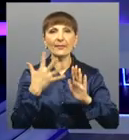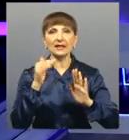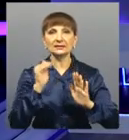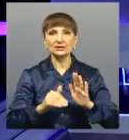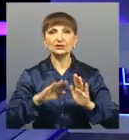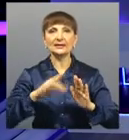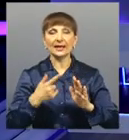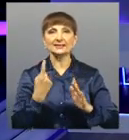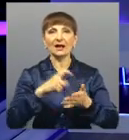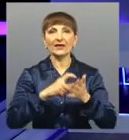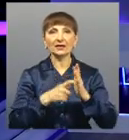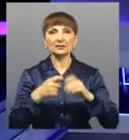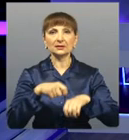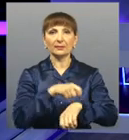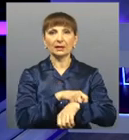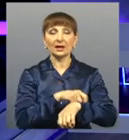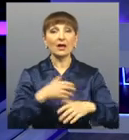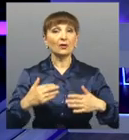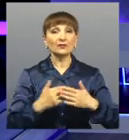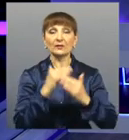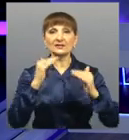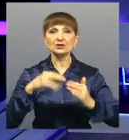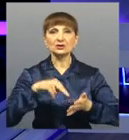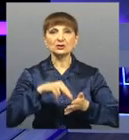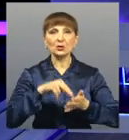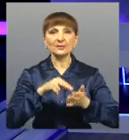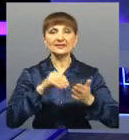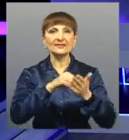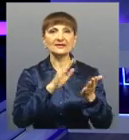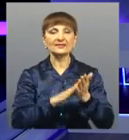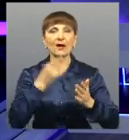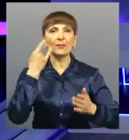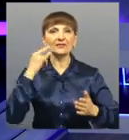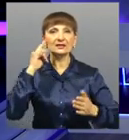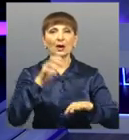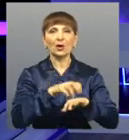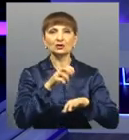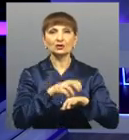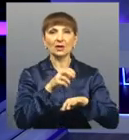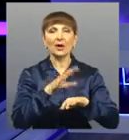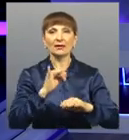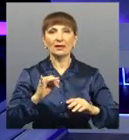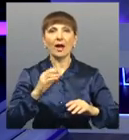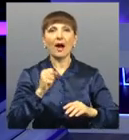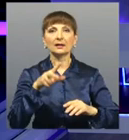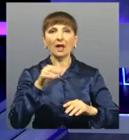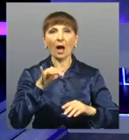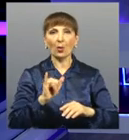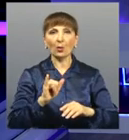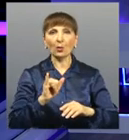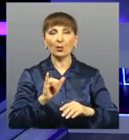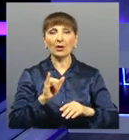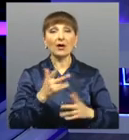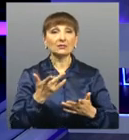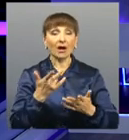тысяч тенге за квадратный метр. И вновь снижение стоимости зафиксировано в Павлодаре, Кокшетау и Актау. Неудивительно,